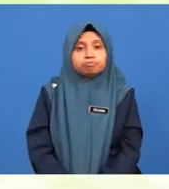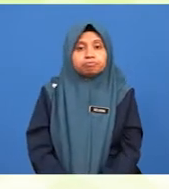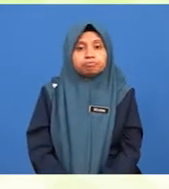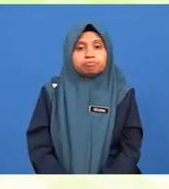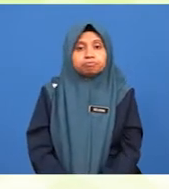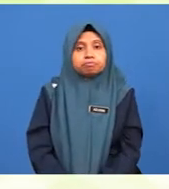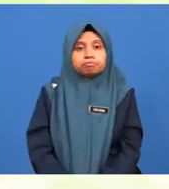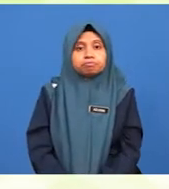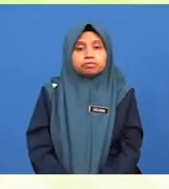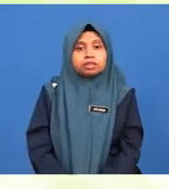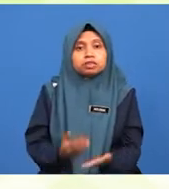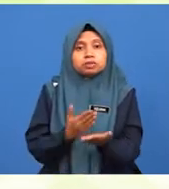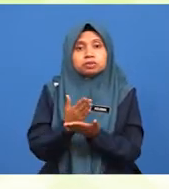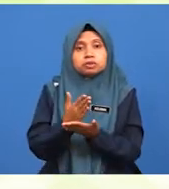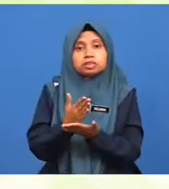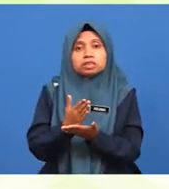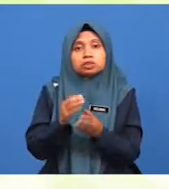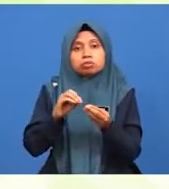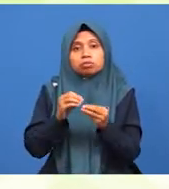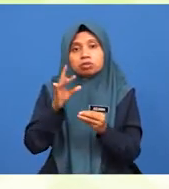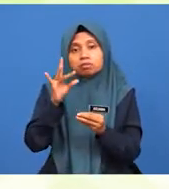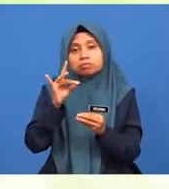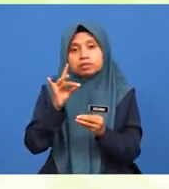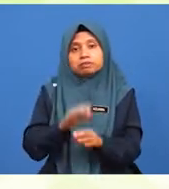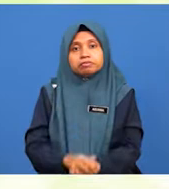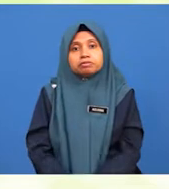Seterusnya, soalan yang ke-8.